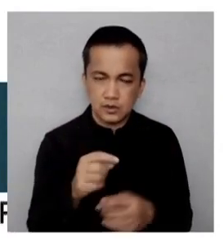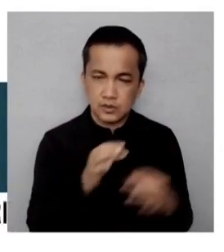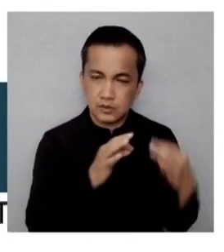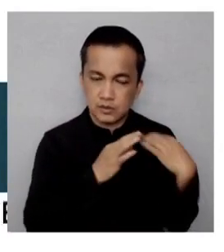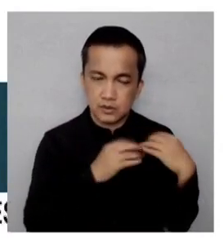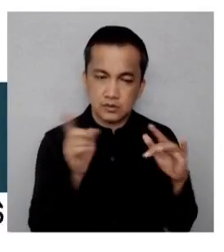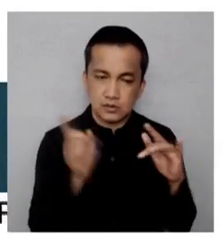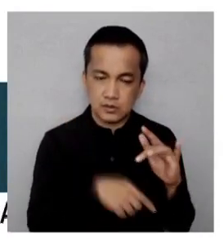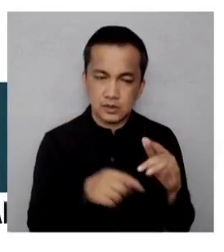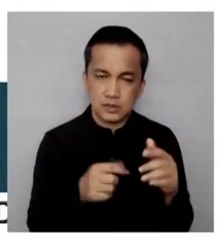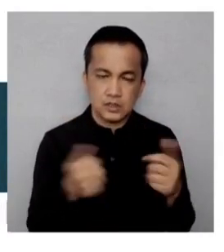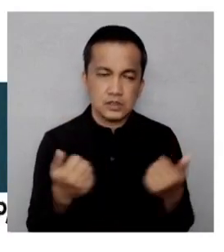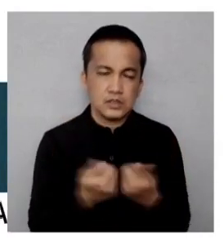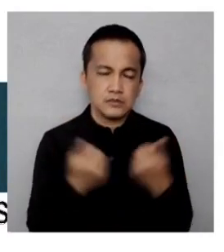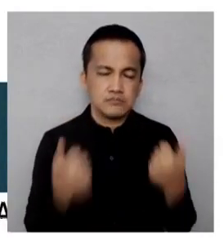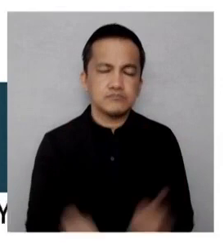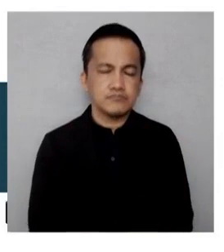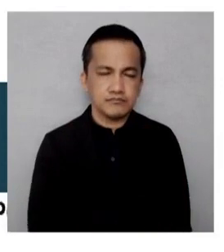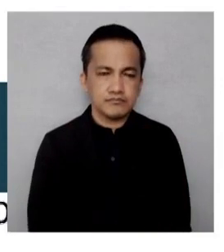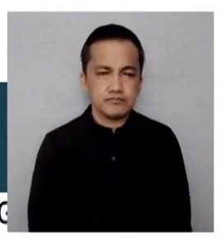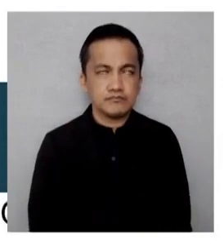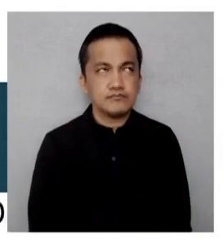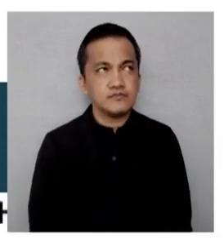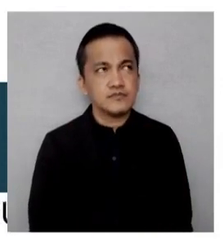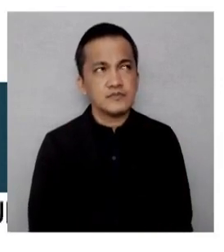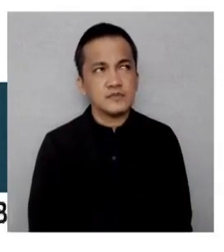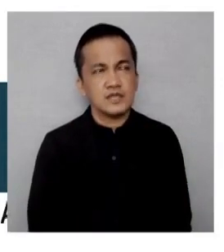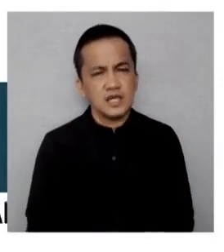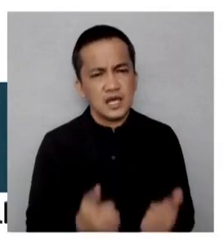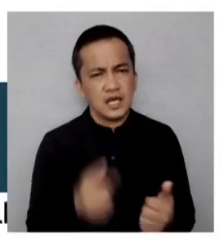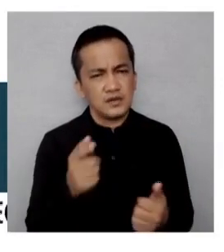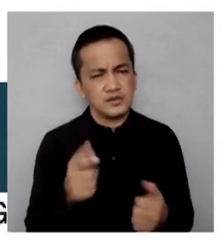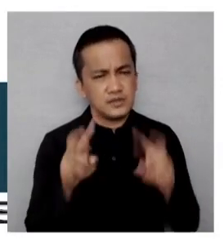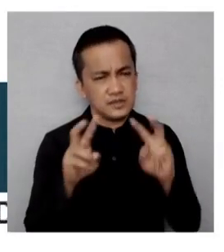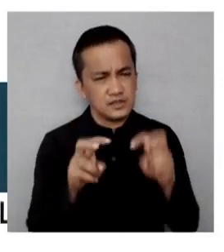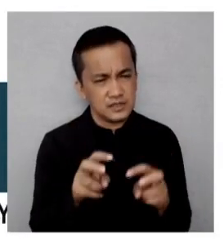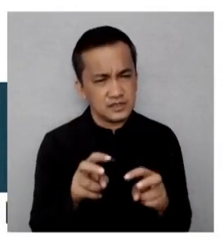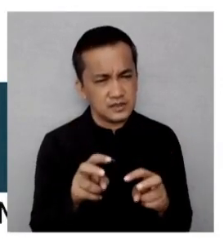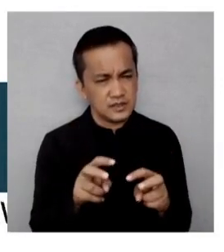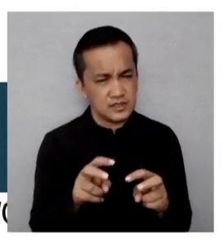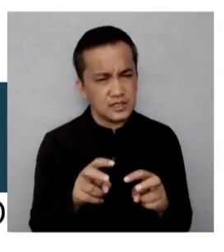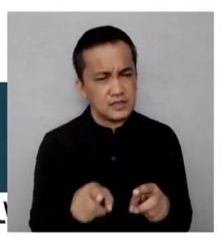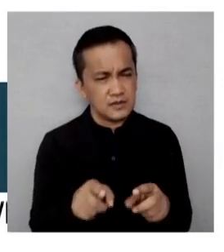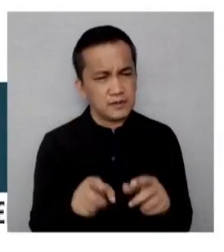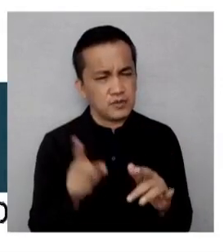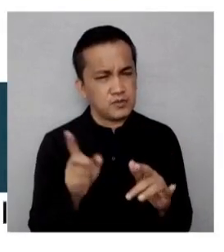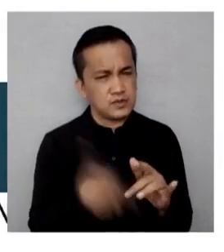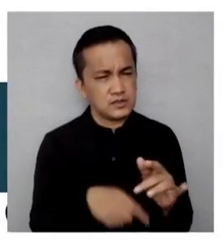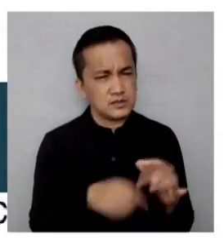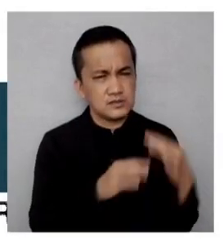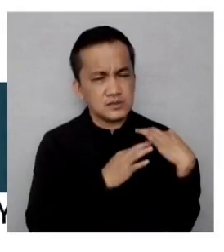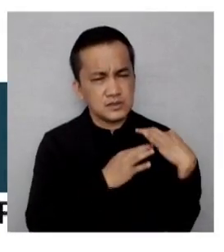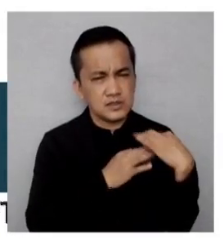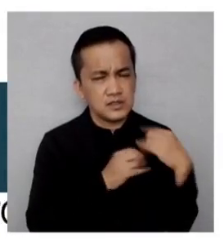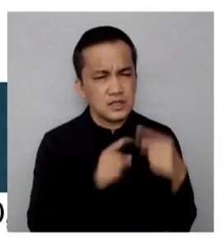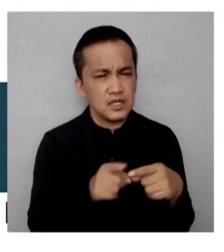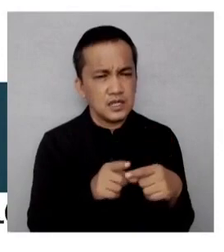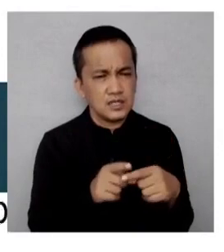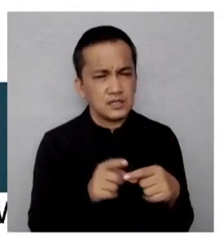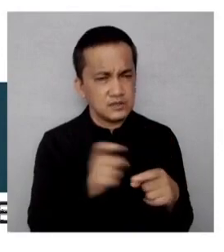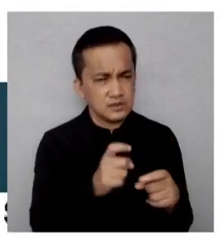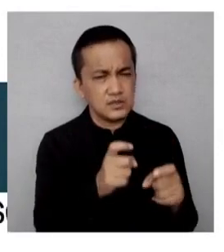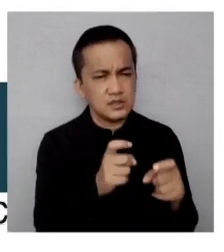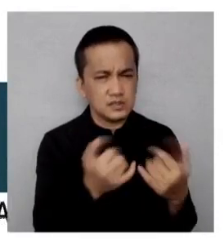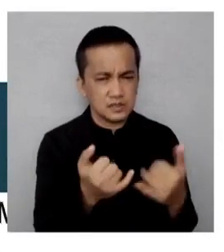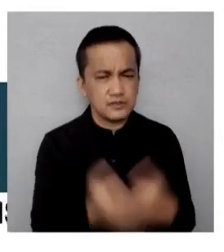these tragedies? How will your investigation exact accountability? Because this is what is urgent at this